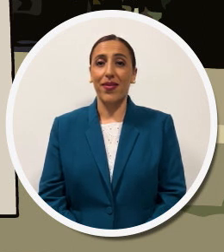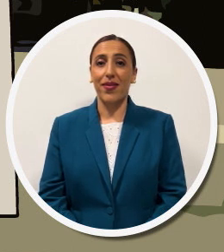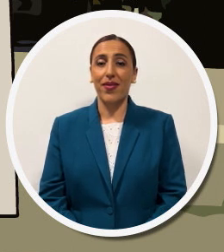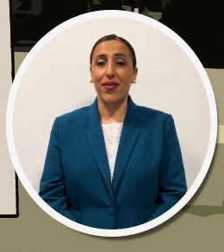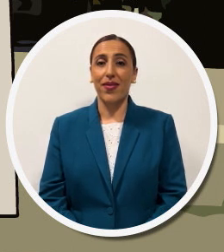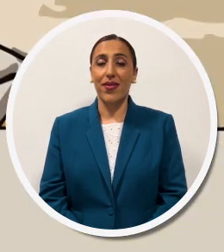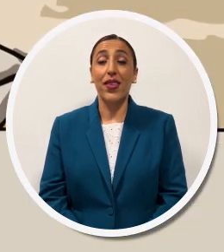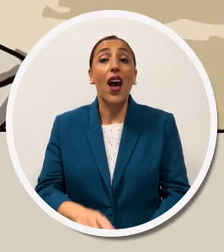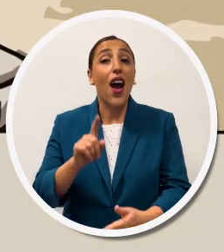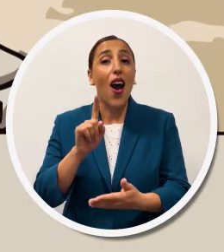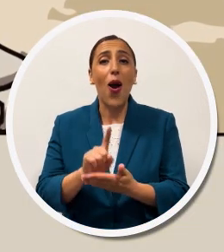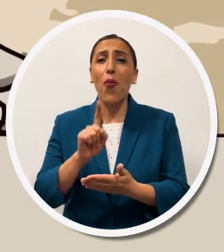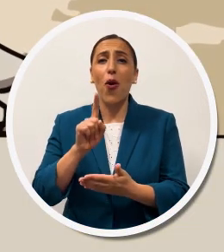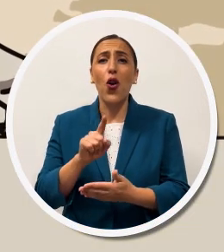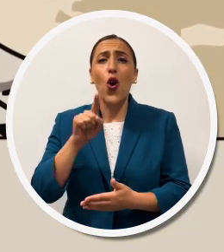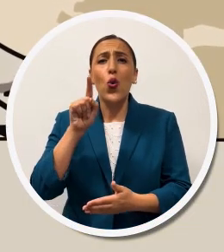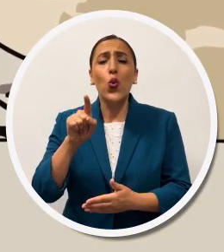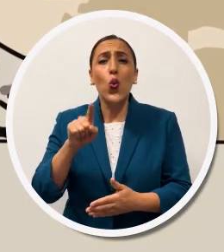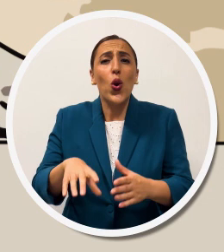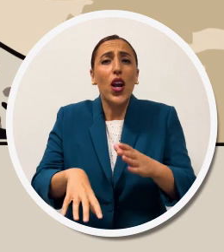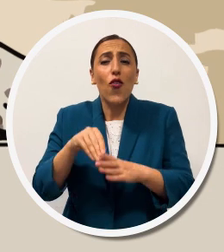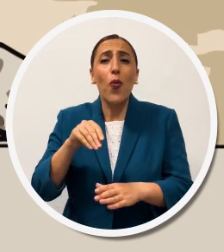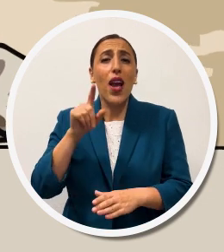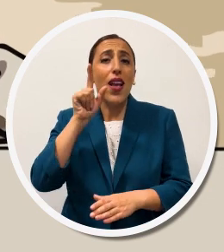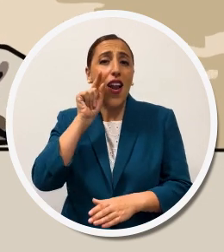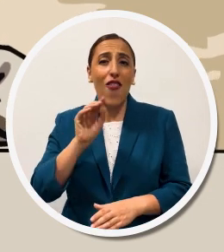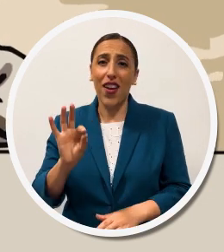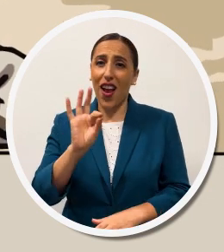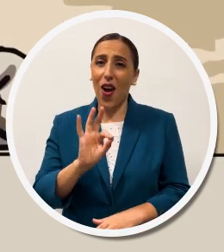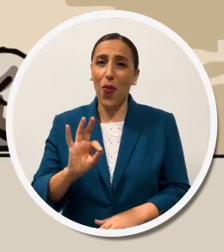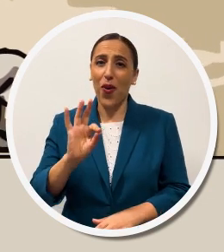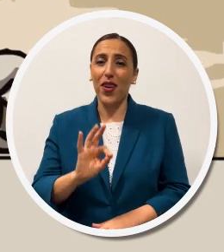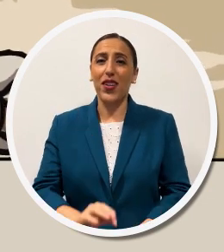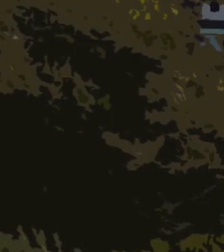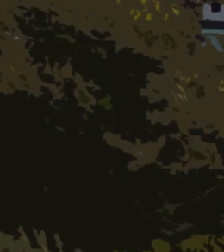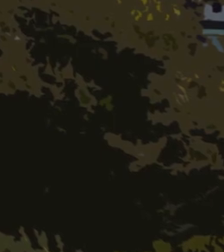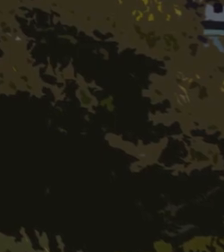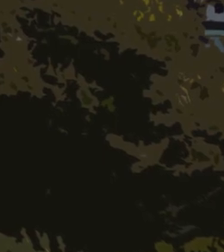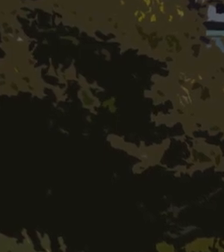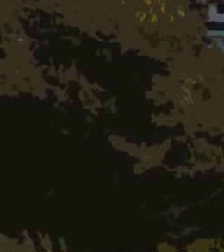Անպայման, դու քվեարկում ես Երևանի համար։